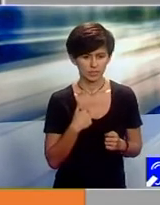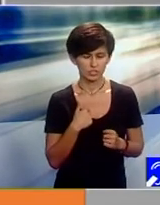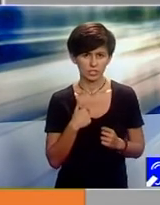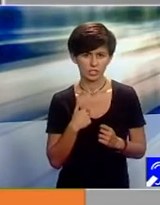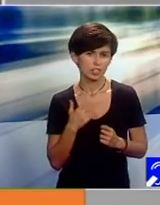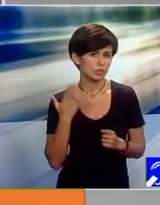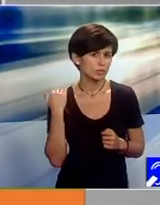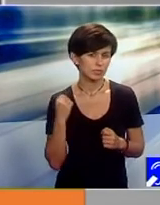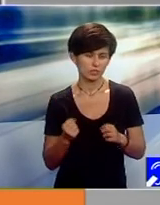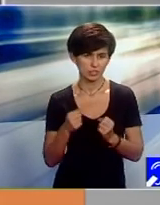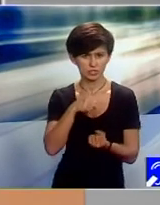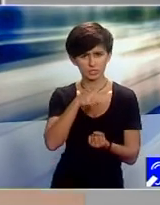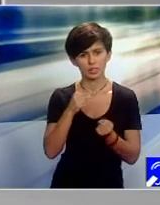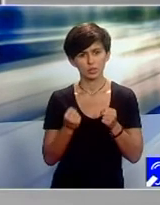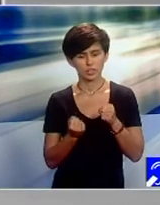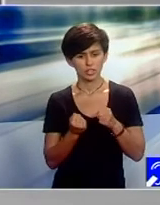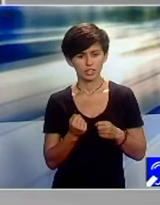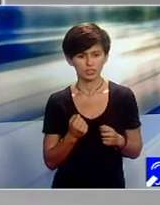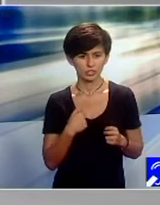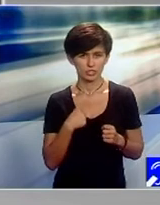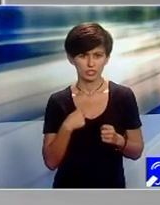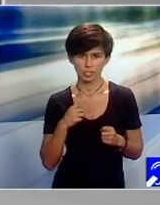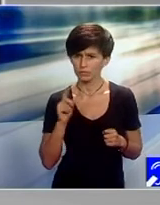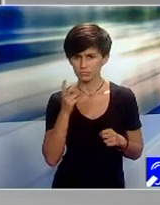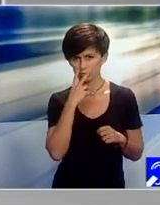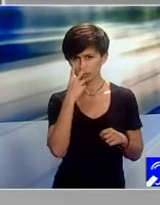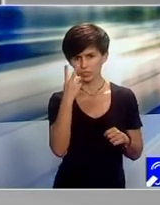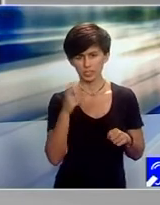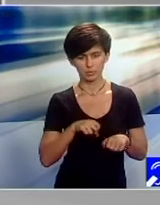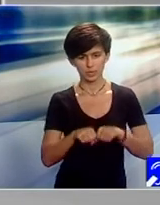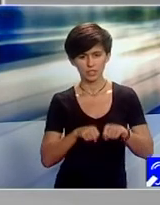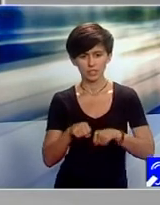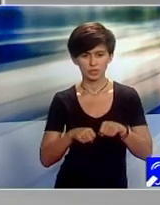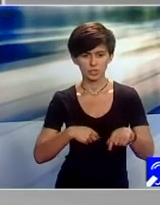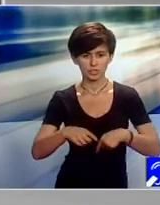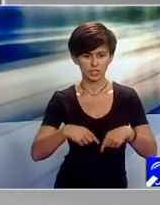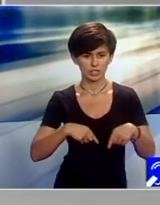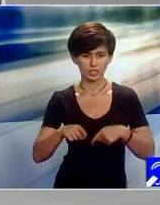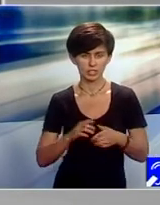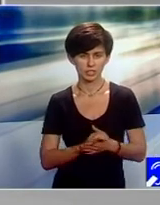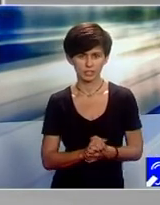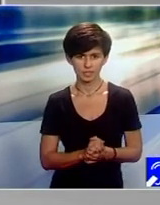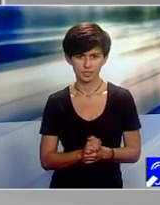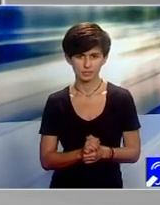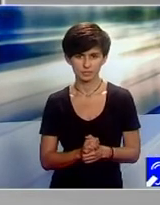un șofer convins și nu mă vedeam pe bicicletă în trafic. Cumva de spaimă,